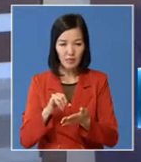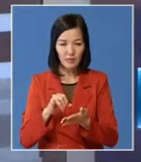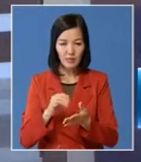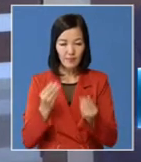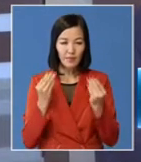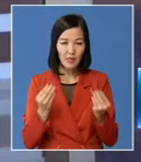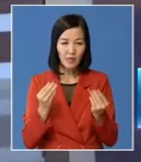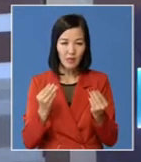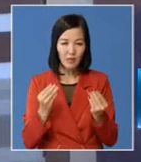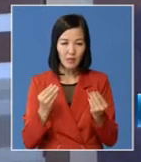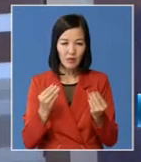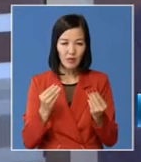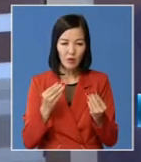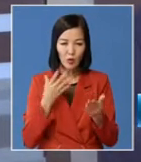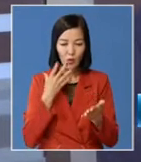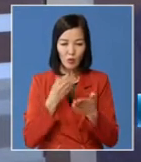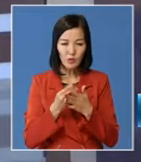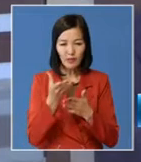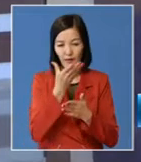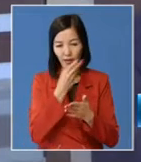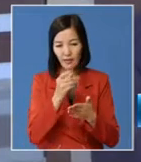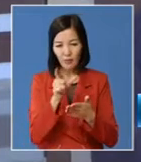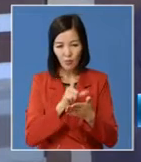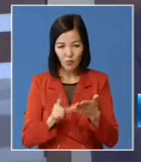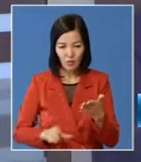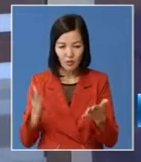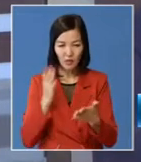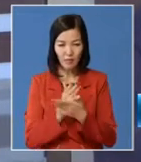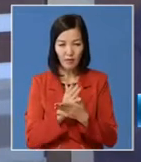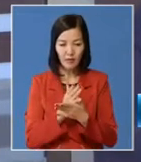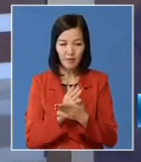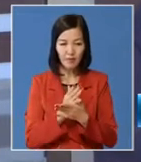керемет отты жырлары бар. Өлеңдердің өзі былай